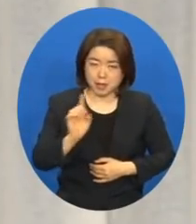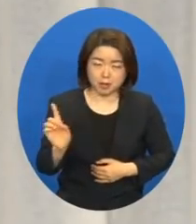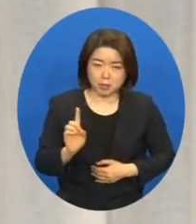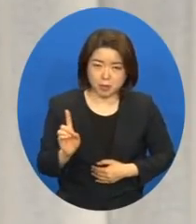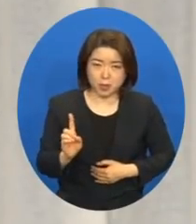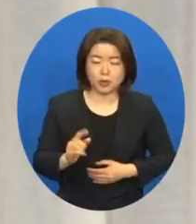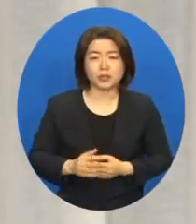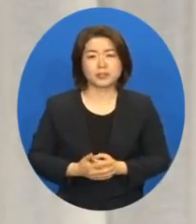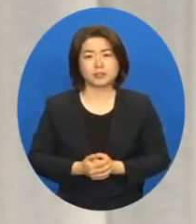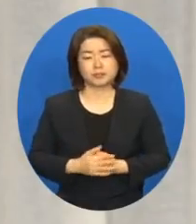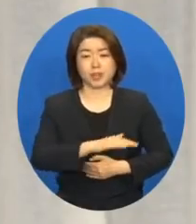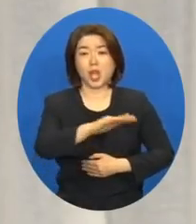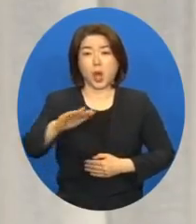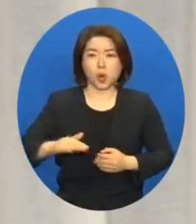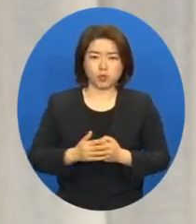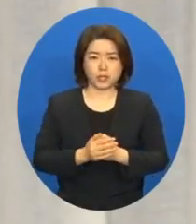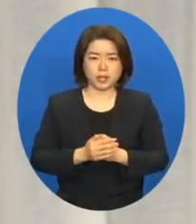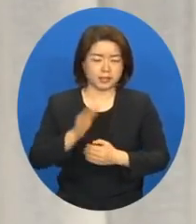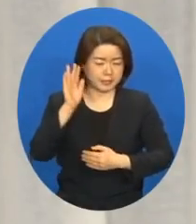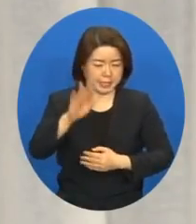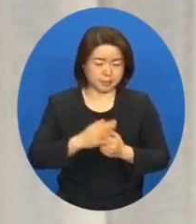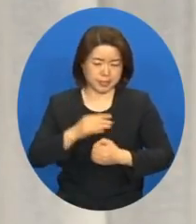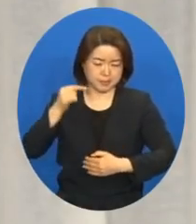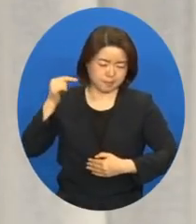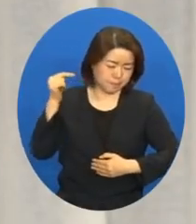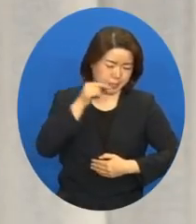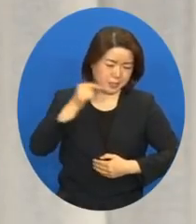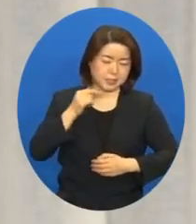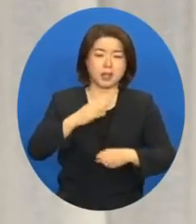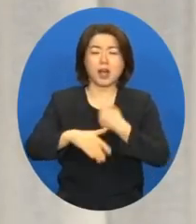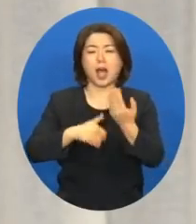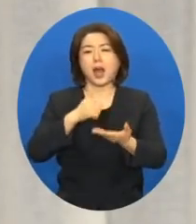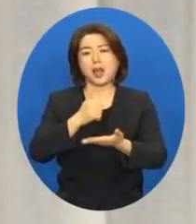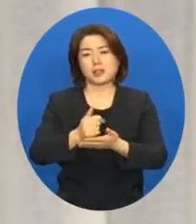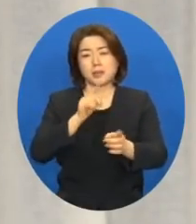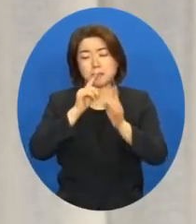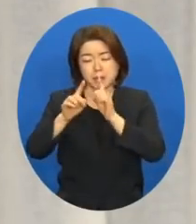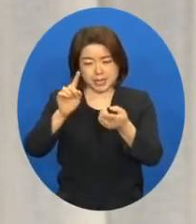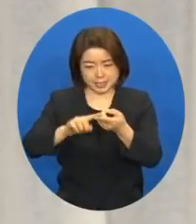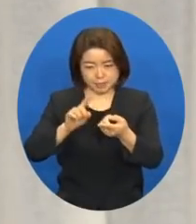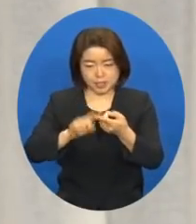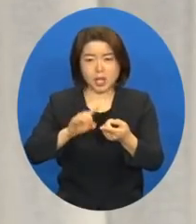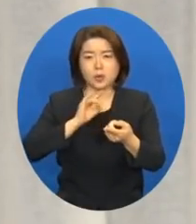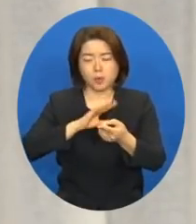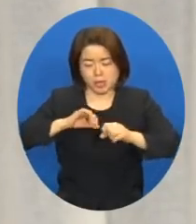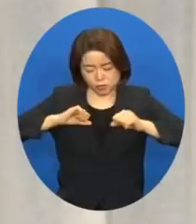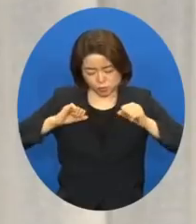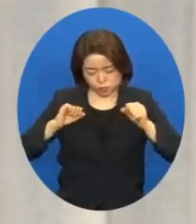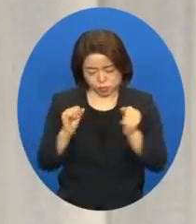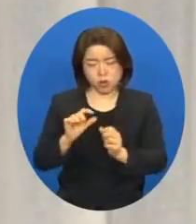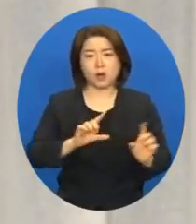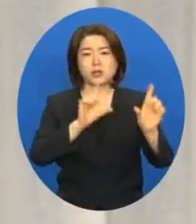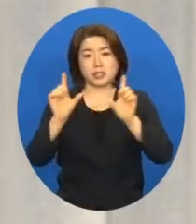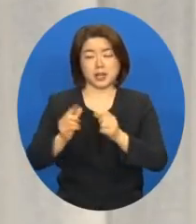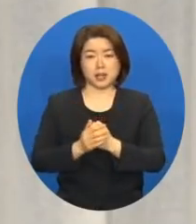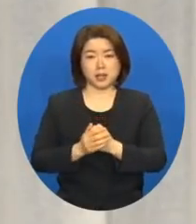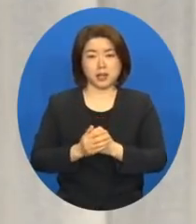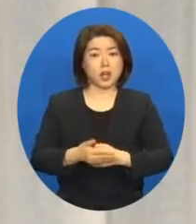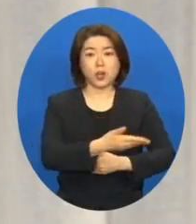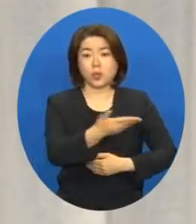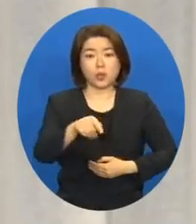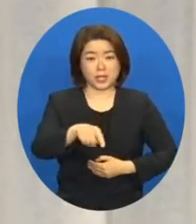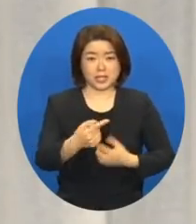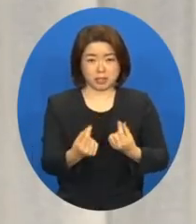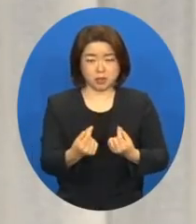이야기가, 우리가 철저히 하나님의 말씀대로만 순종하고 사는 것, 너희들이 이렇게